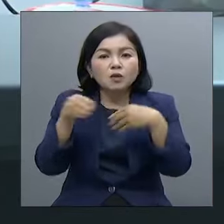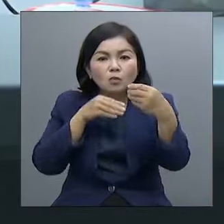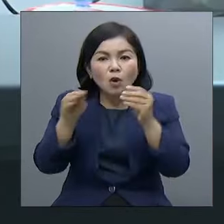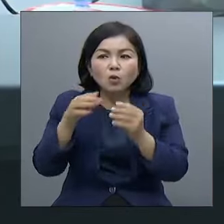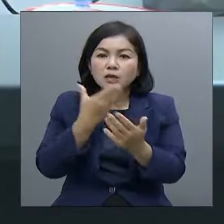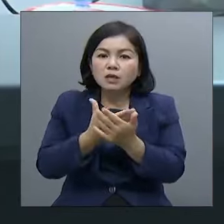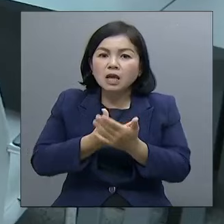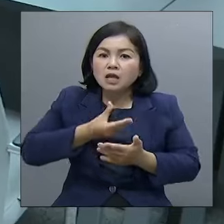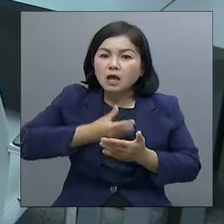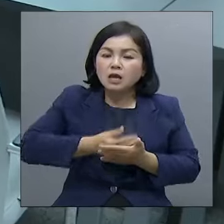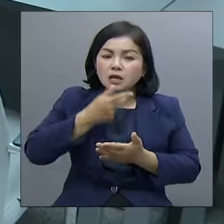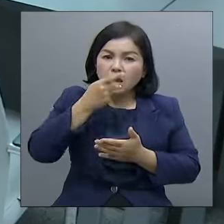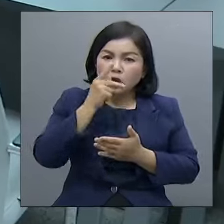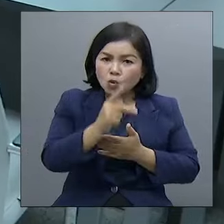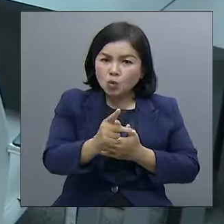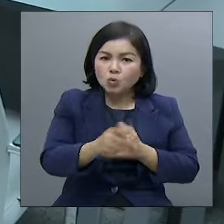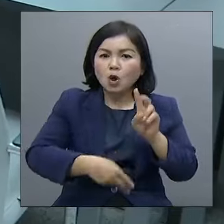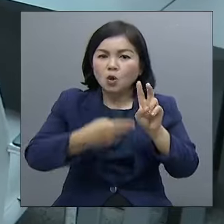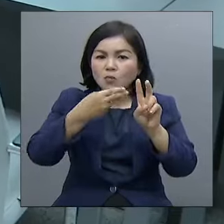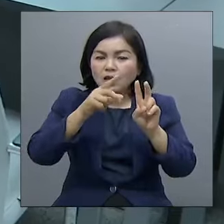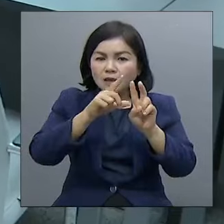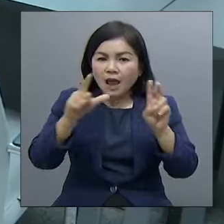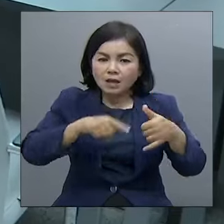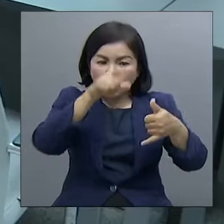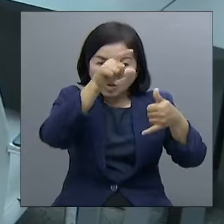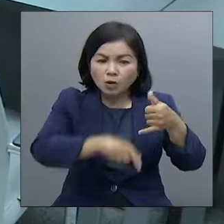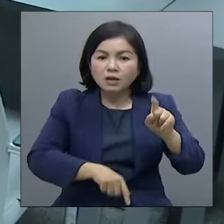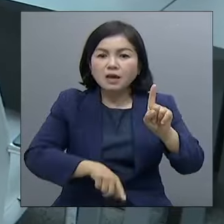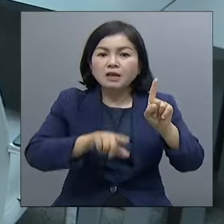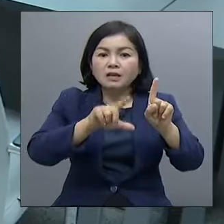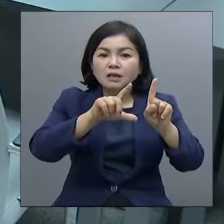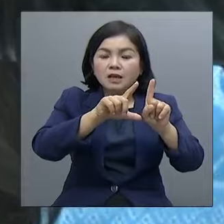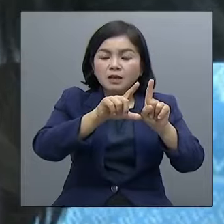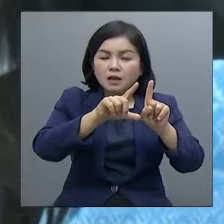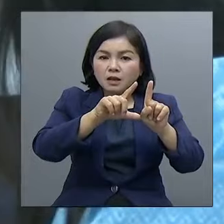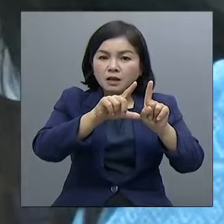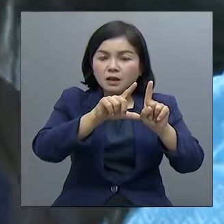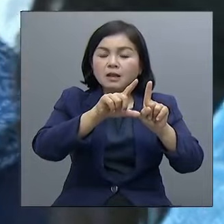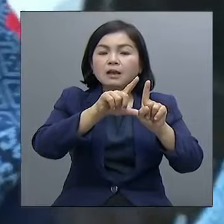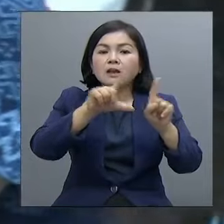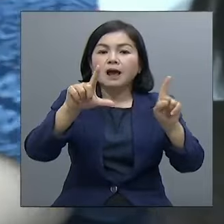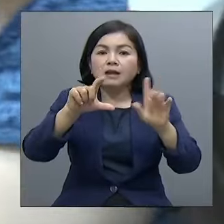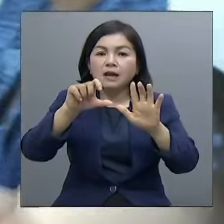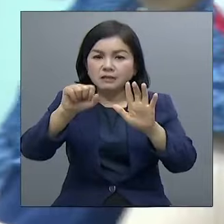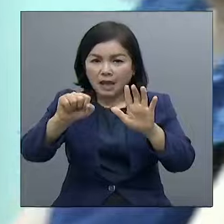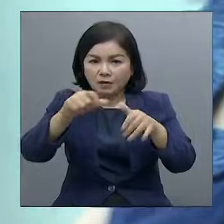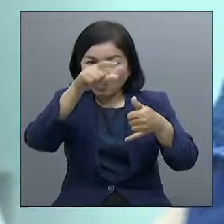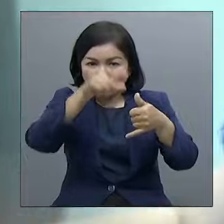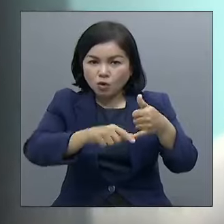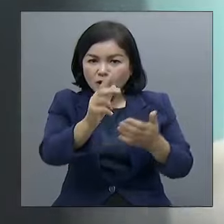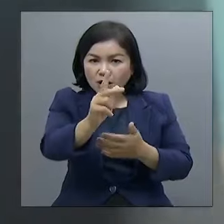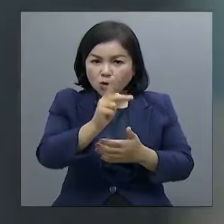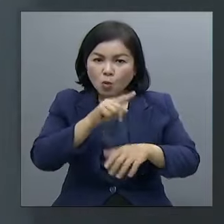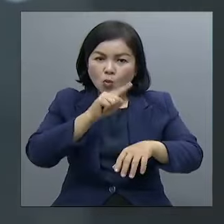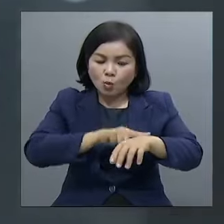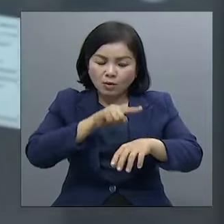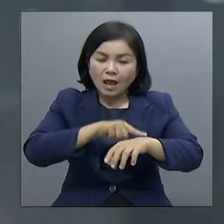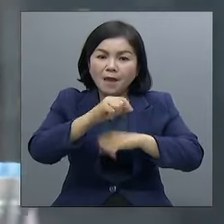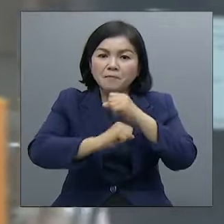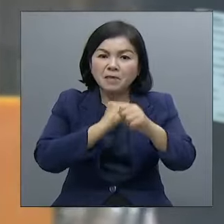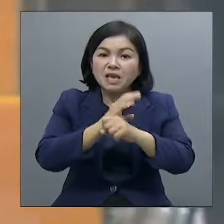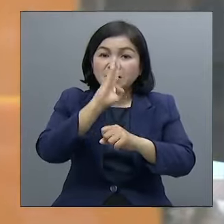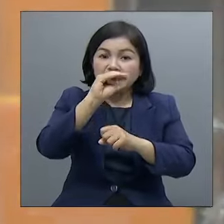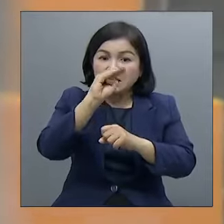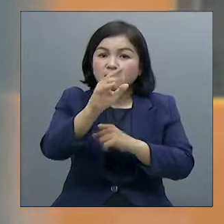บาทวงเงินกู้ต่อรายนะคะ 1,500,000 ล้านบาทขออภัยค่ะ 1,500,000 บาทระยะเวลาการกู้ค่ะ40ปี